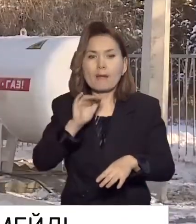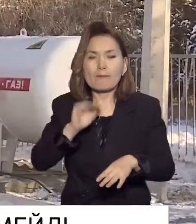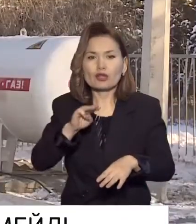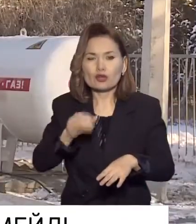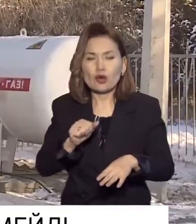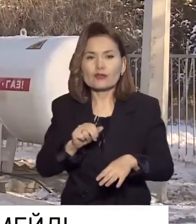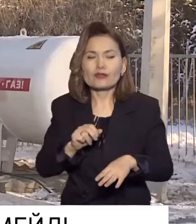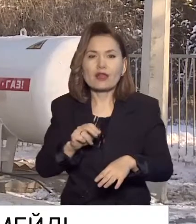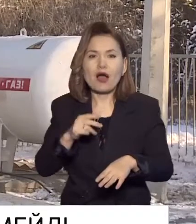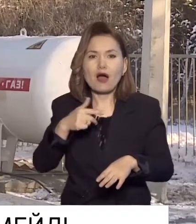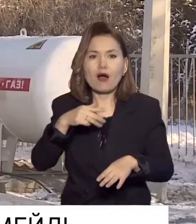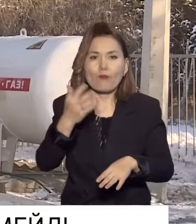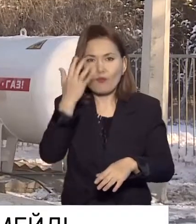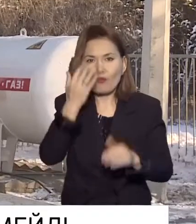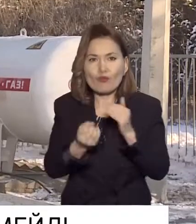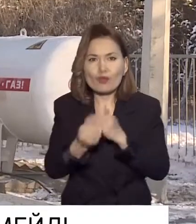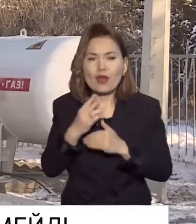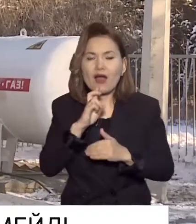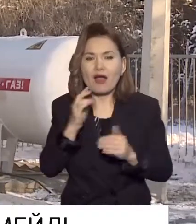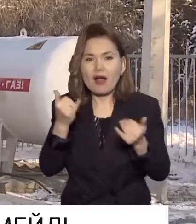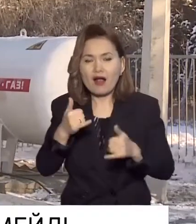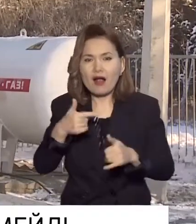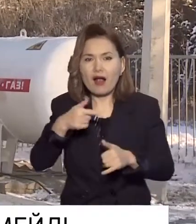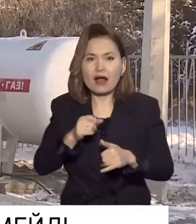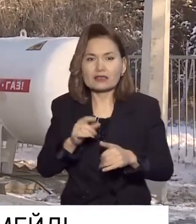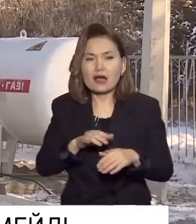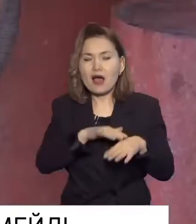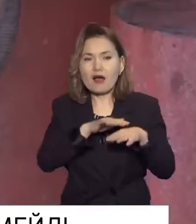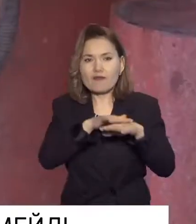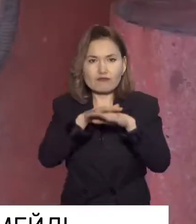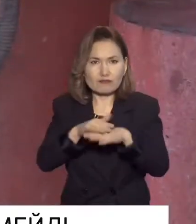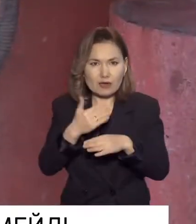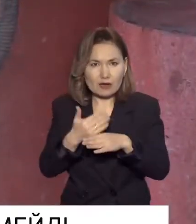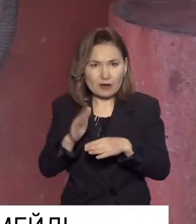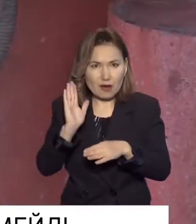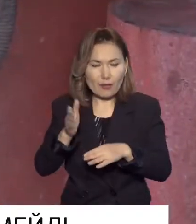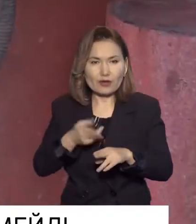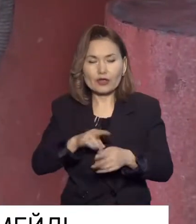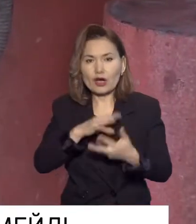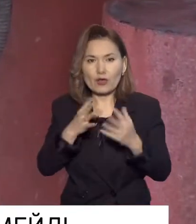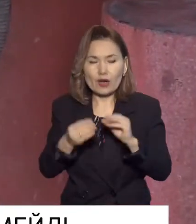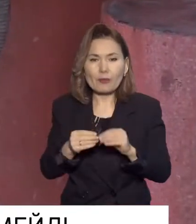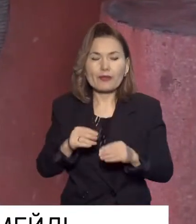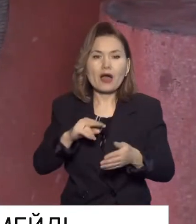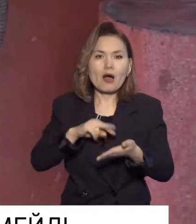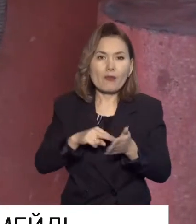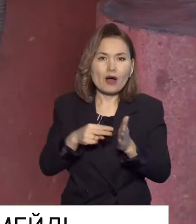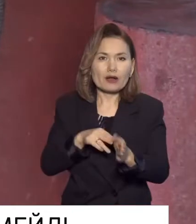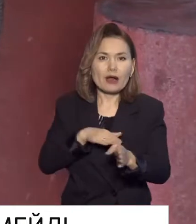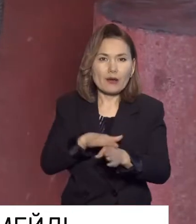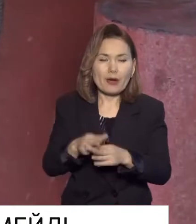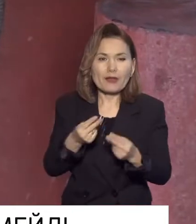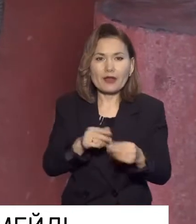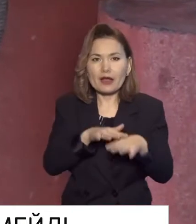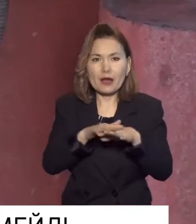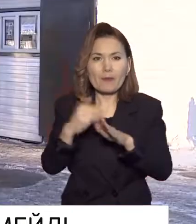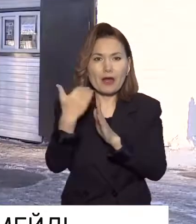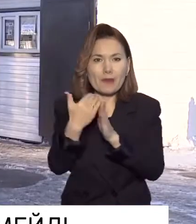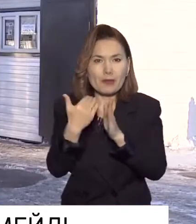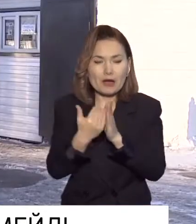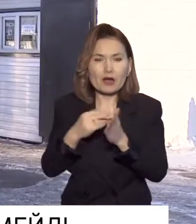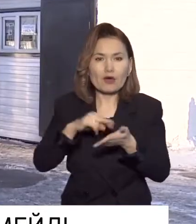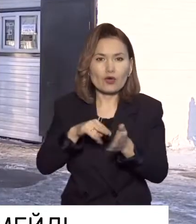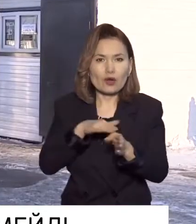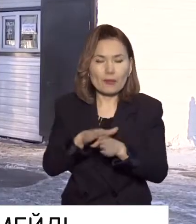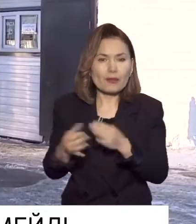етілмек. Премьер-министр табиғи монополиялар субъектілеріне қызметінің ашықтығын арттыру және олардың инвестициялық бағдарламаларды